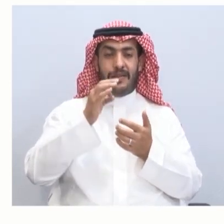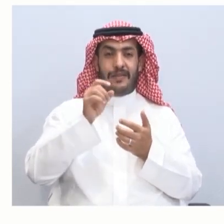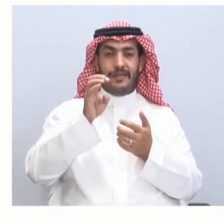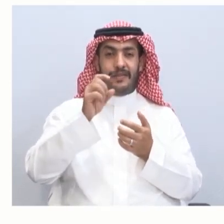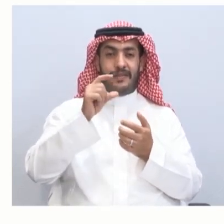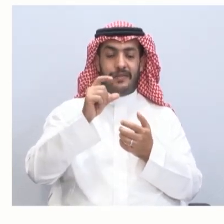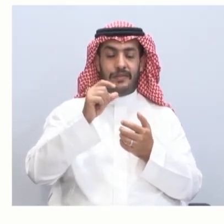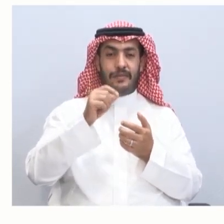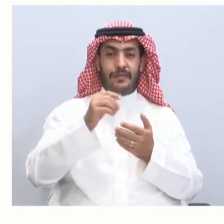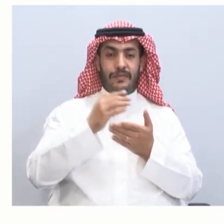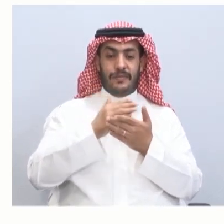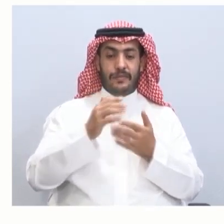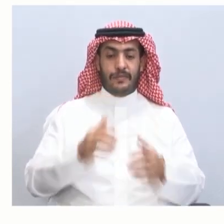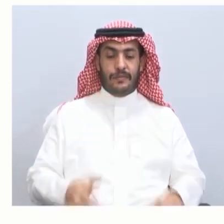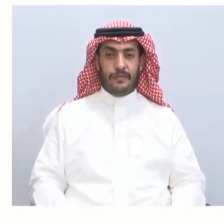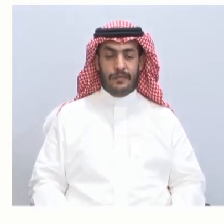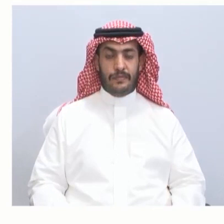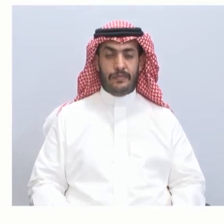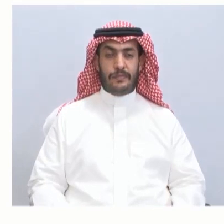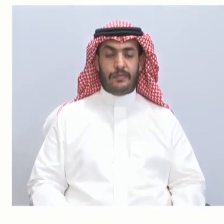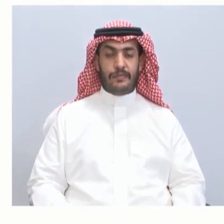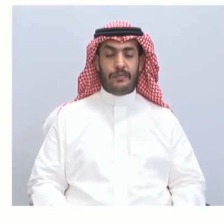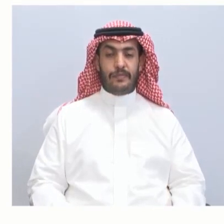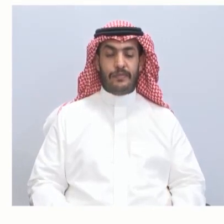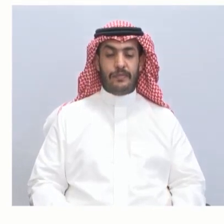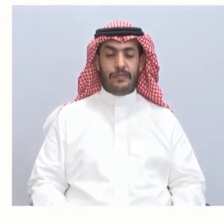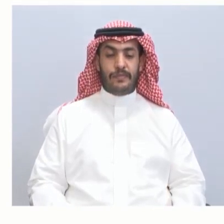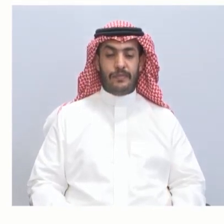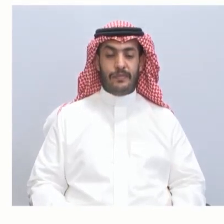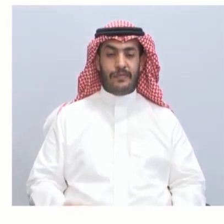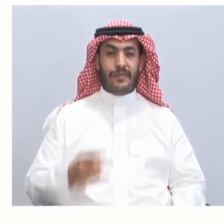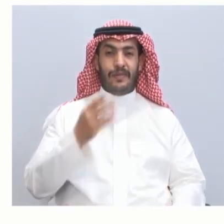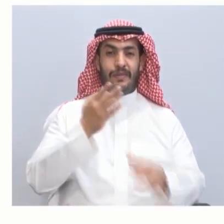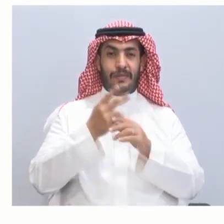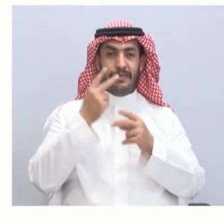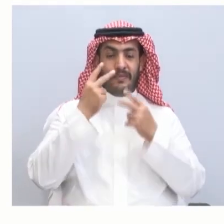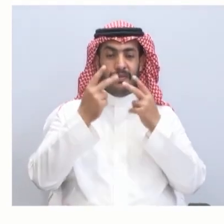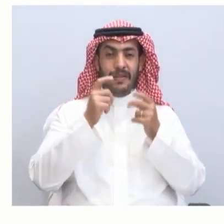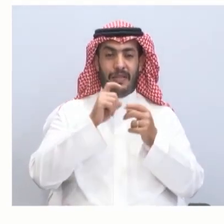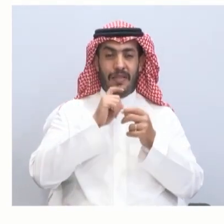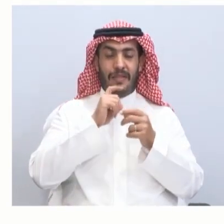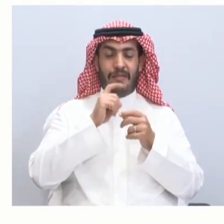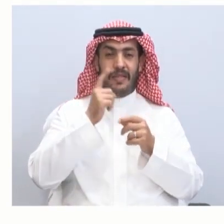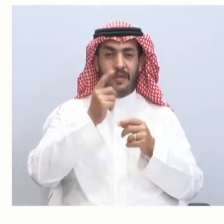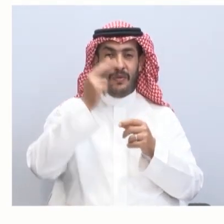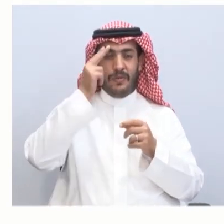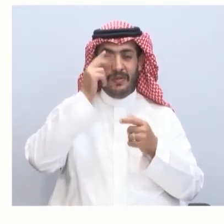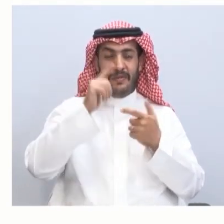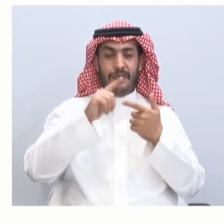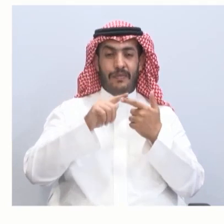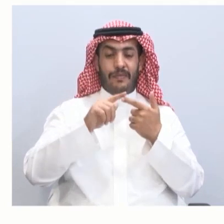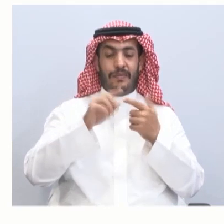في نجد لما شاهد من ضعف